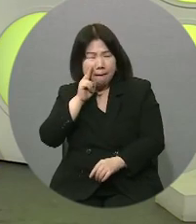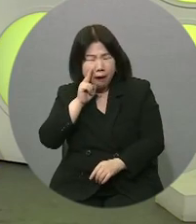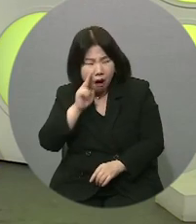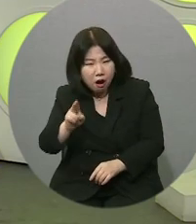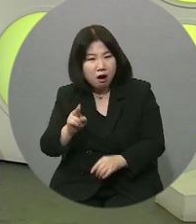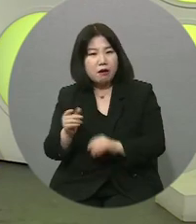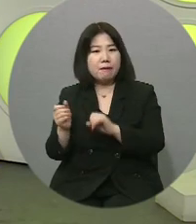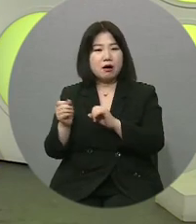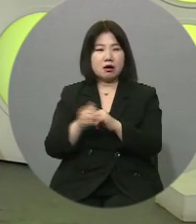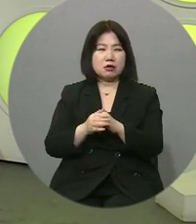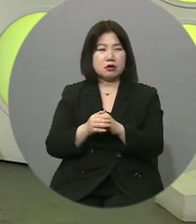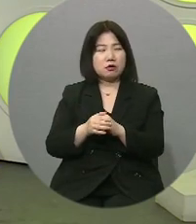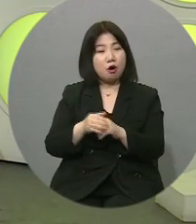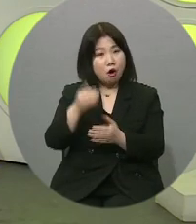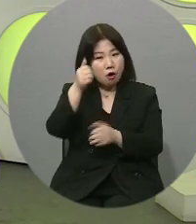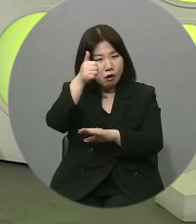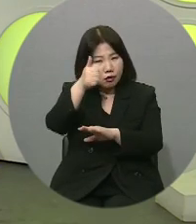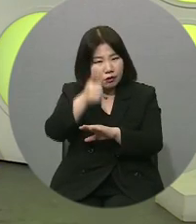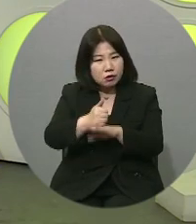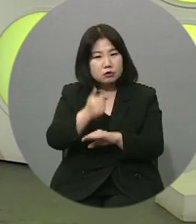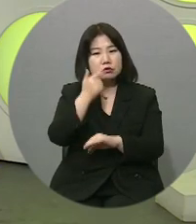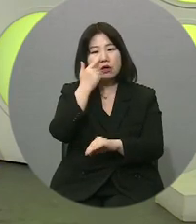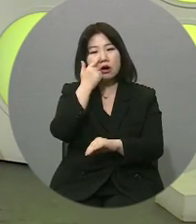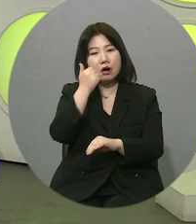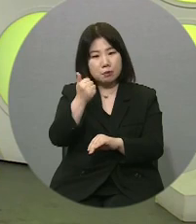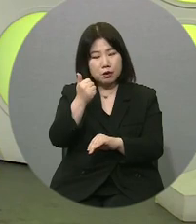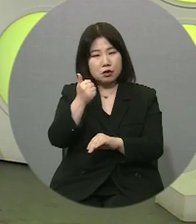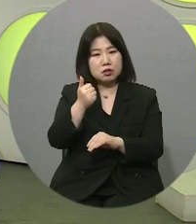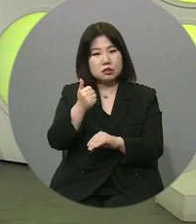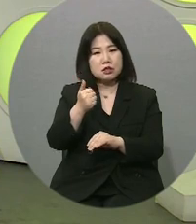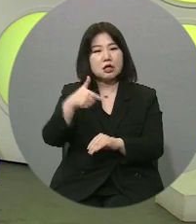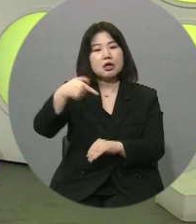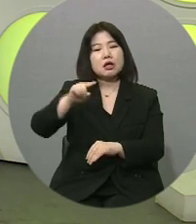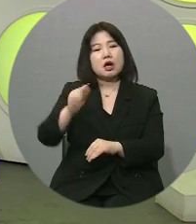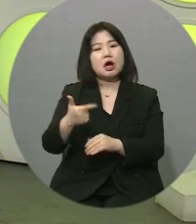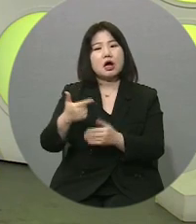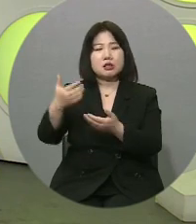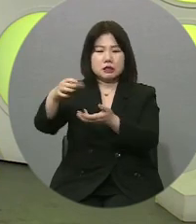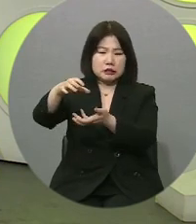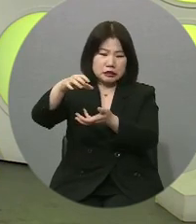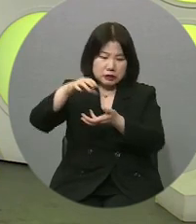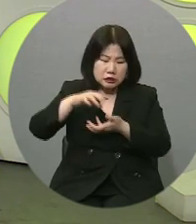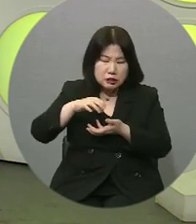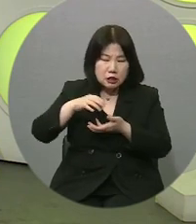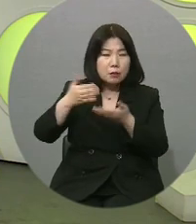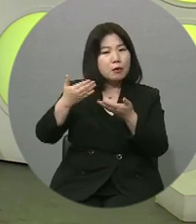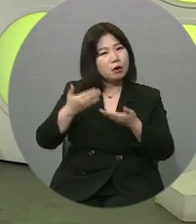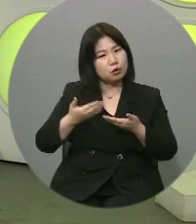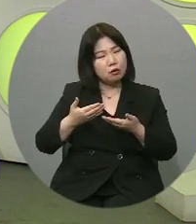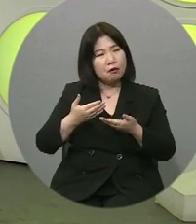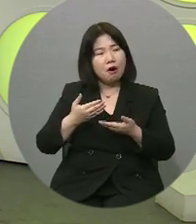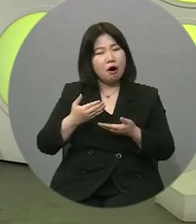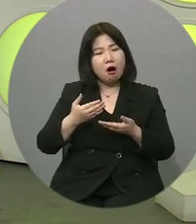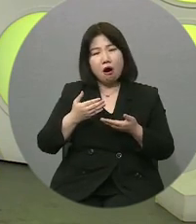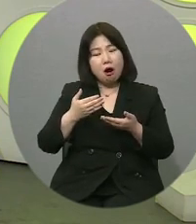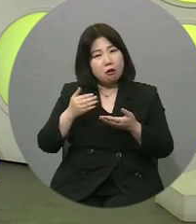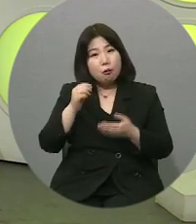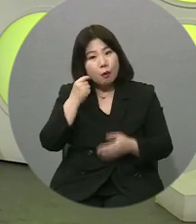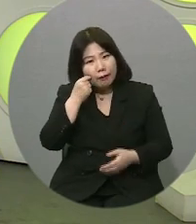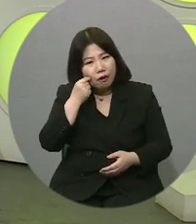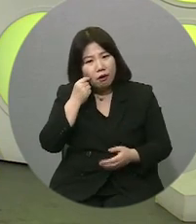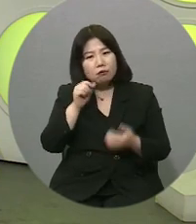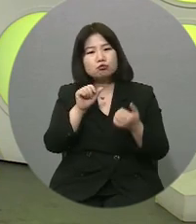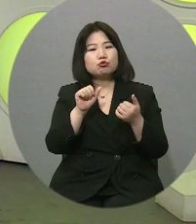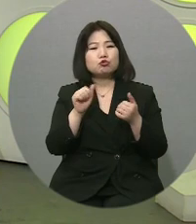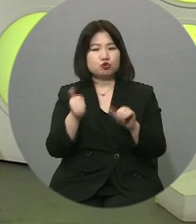됐습니다. 결국 태화 씨의 아버지는 간이식 수술을 받으면 받지 않으면 목숨을 위험받을